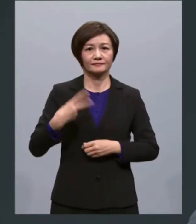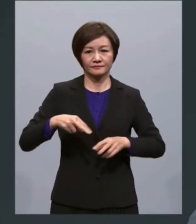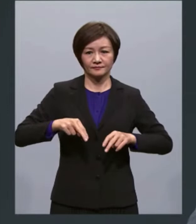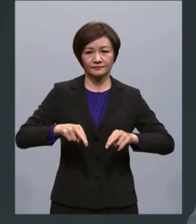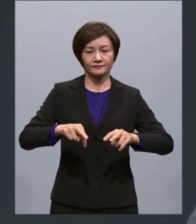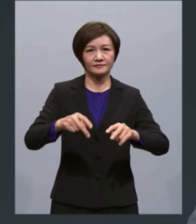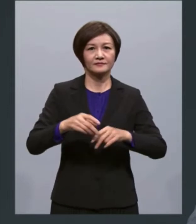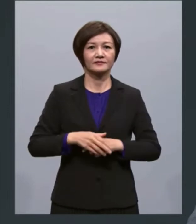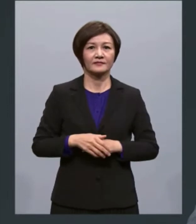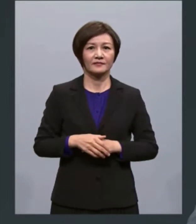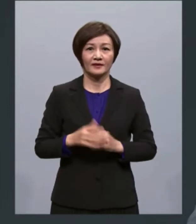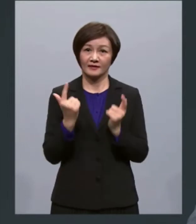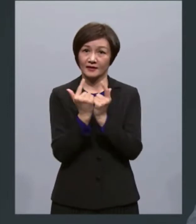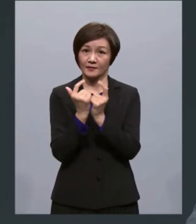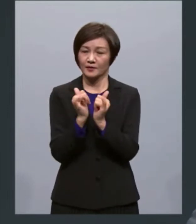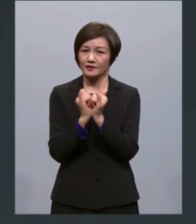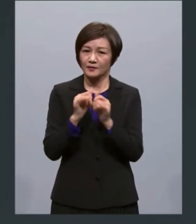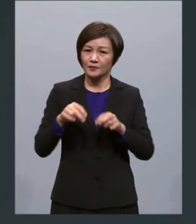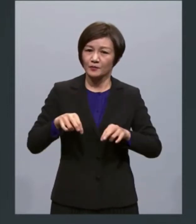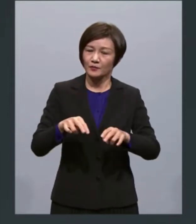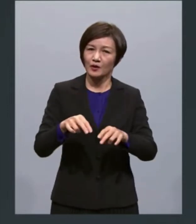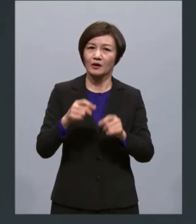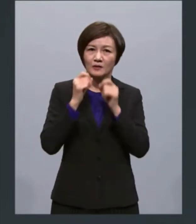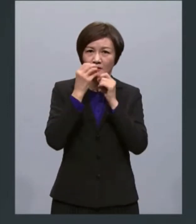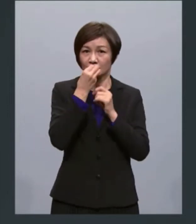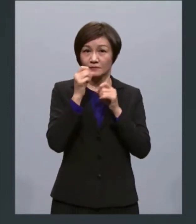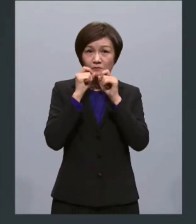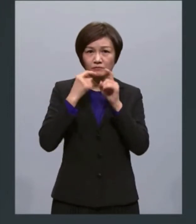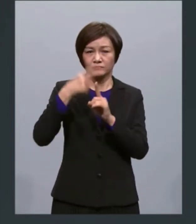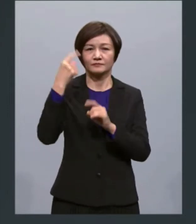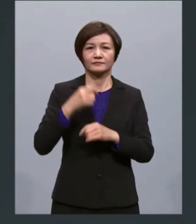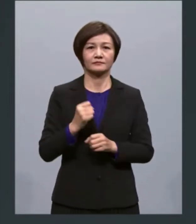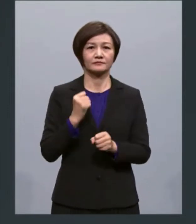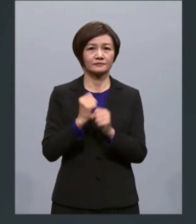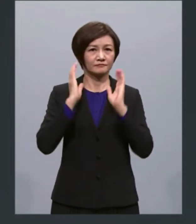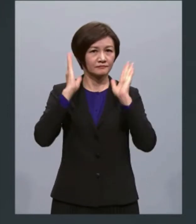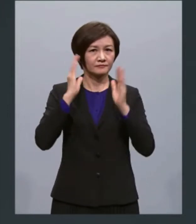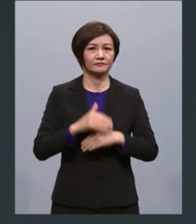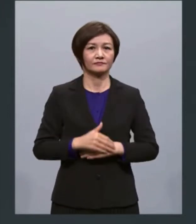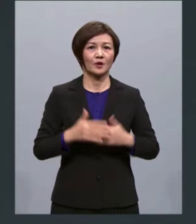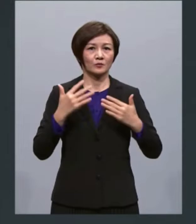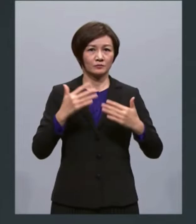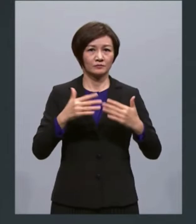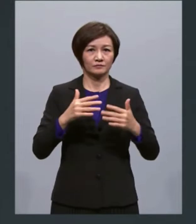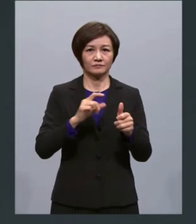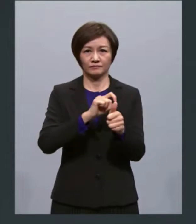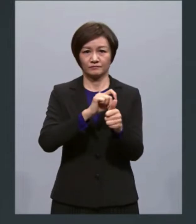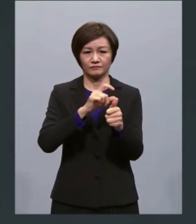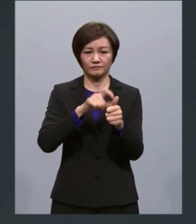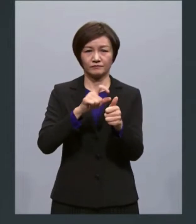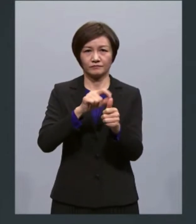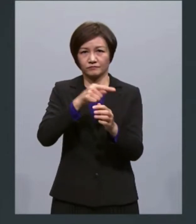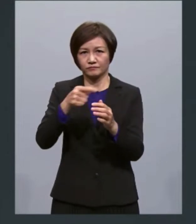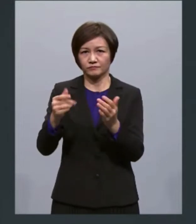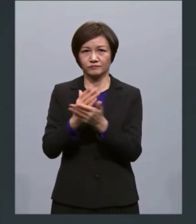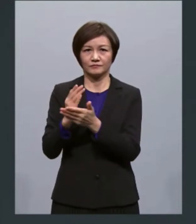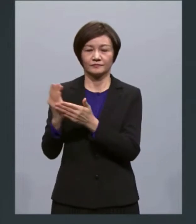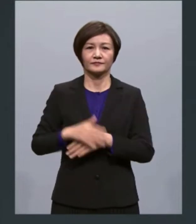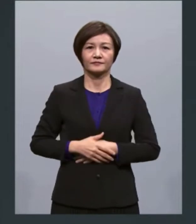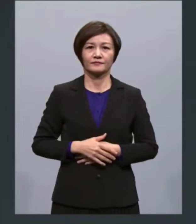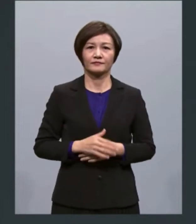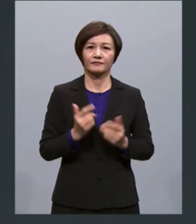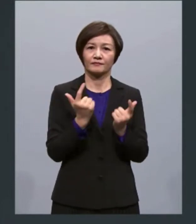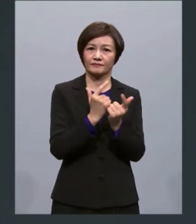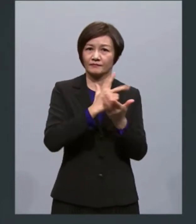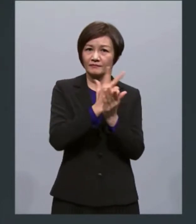的和台北人的食品安全。只要认真工作，一个问题一个问题的处理，北流北翼大巨蛋